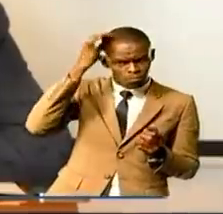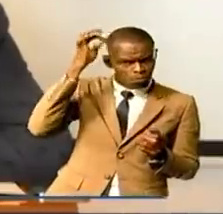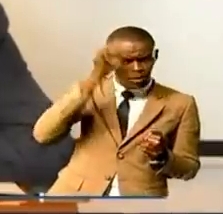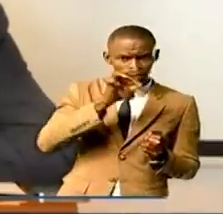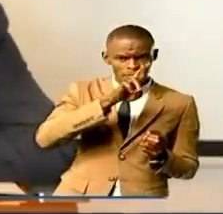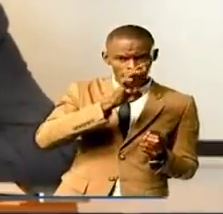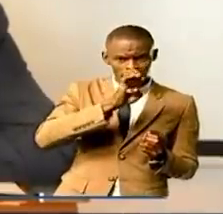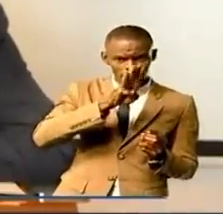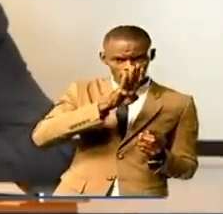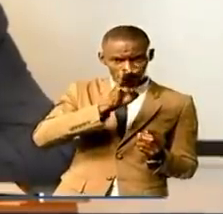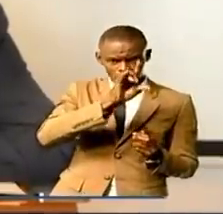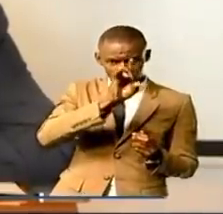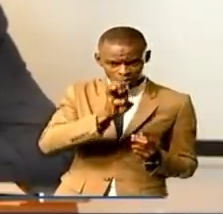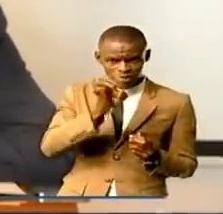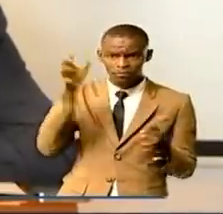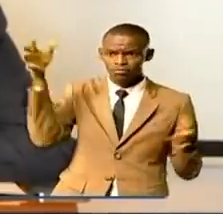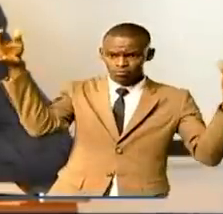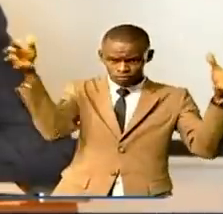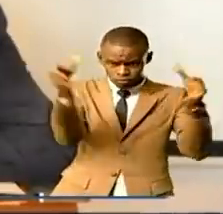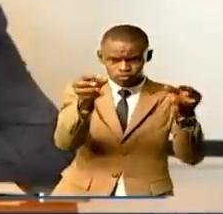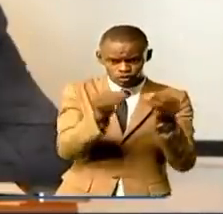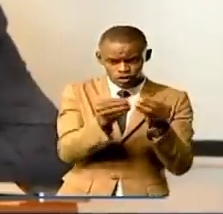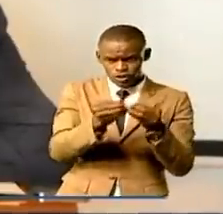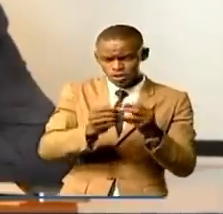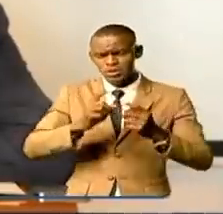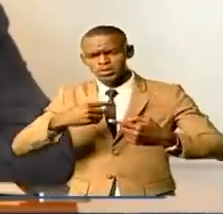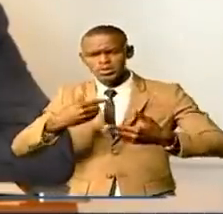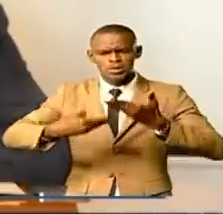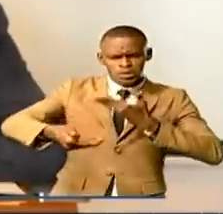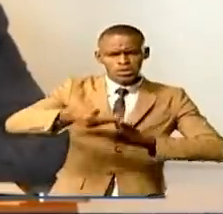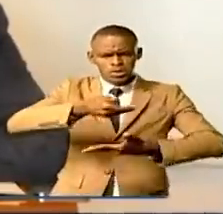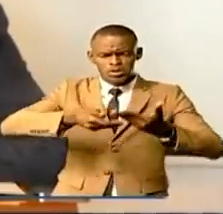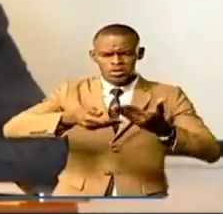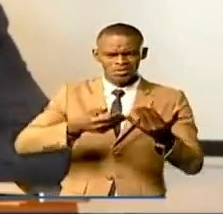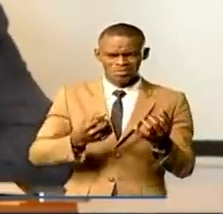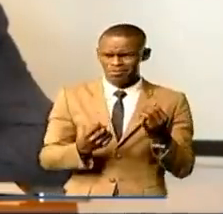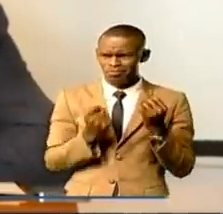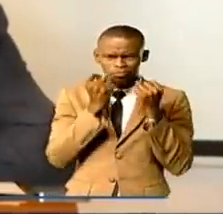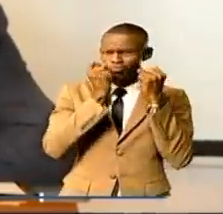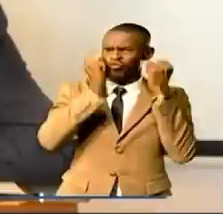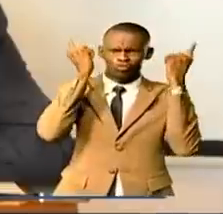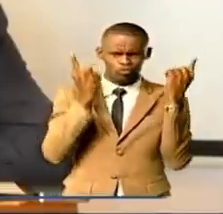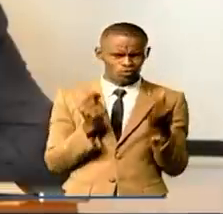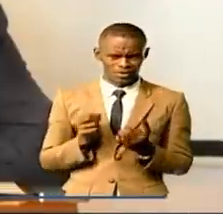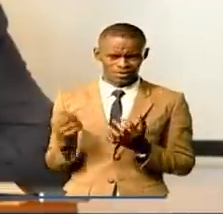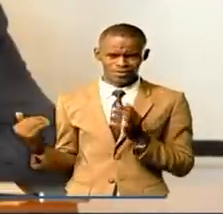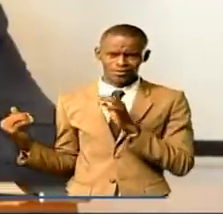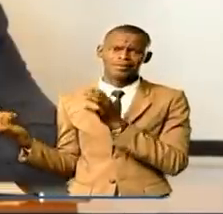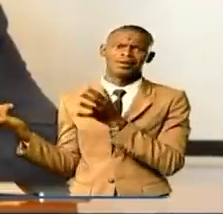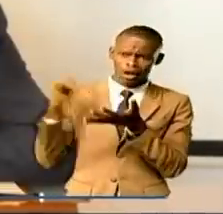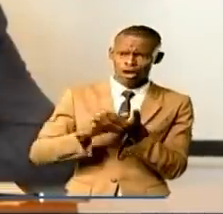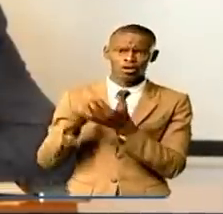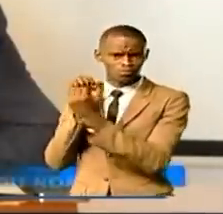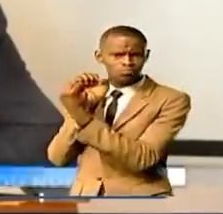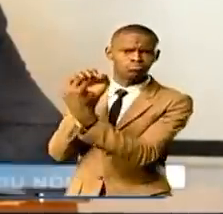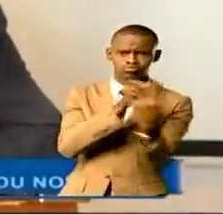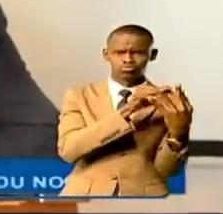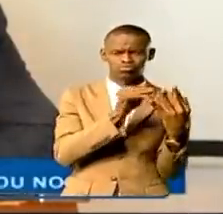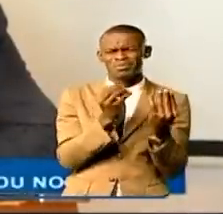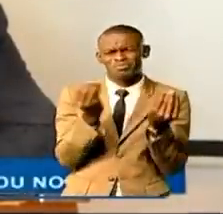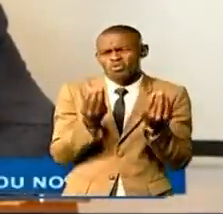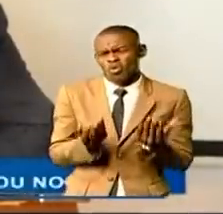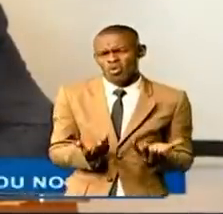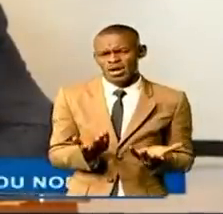féliciter les forces armées, les FARDC, pour la reprise de Shanzhou et de Runyoni, toujours contre les M23. Et